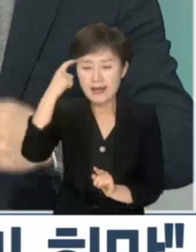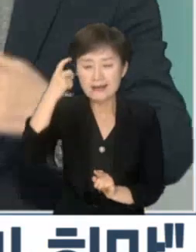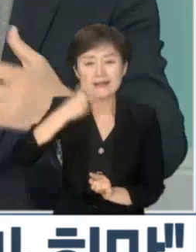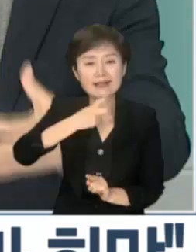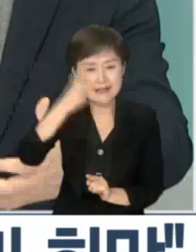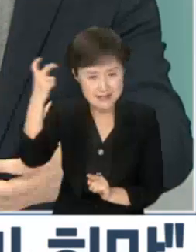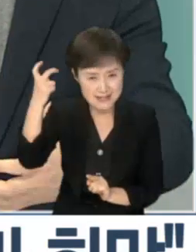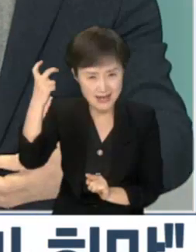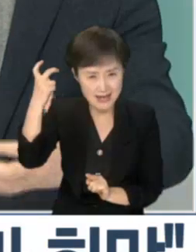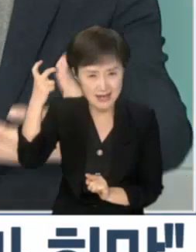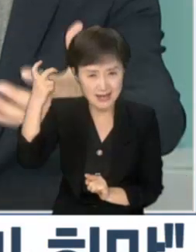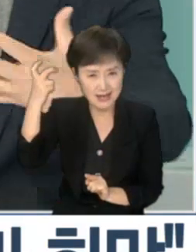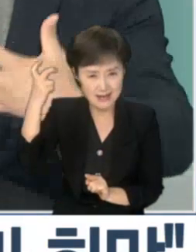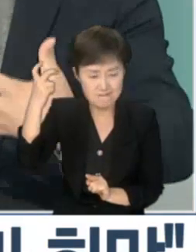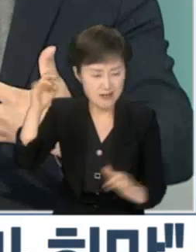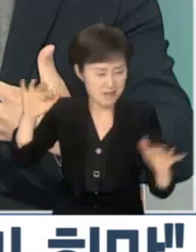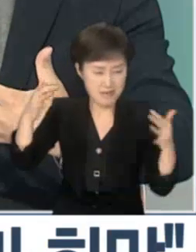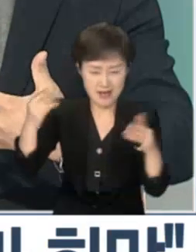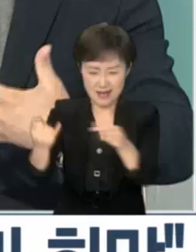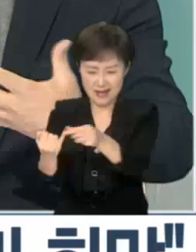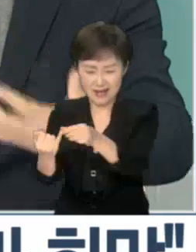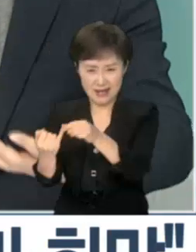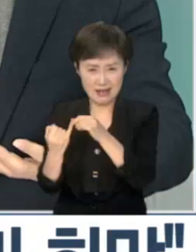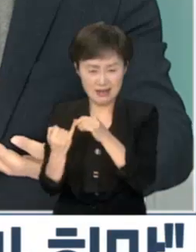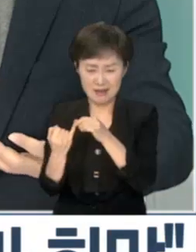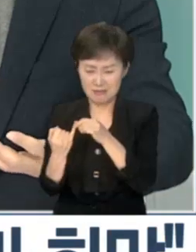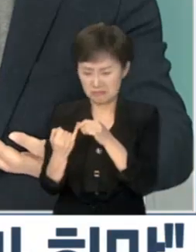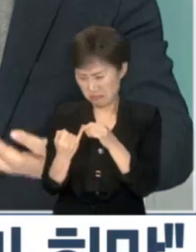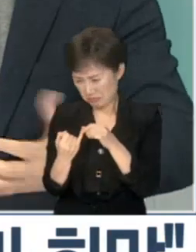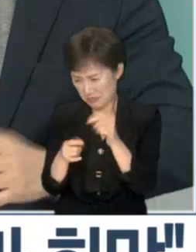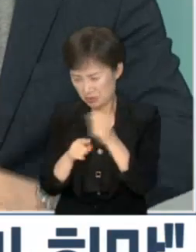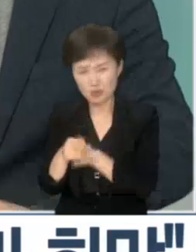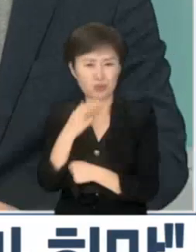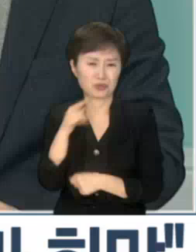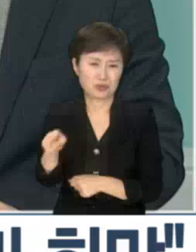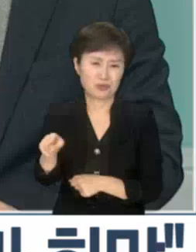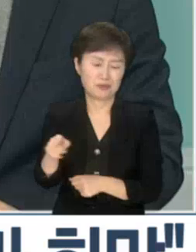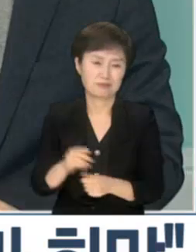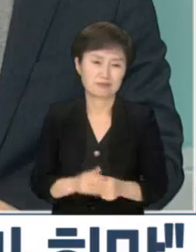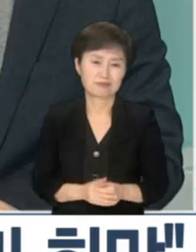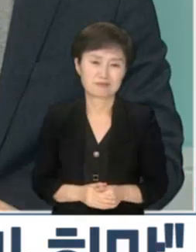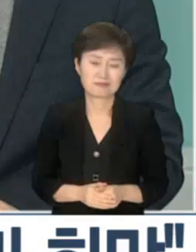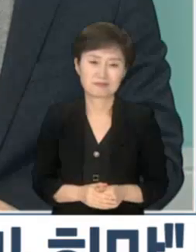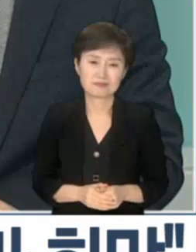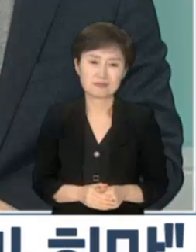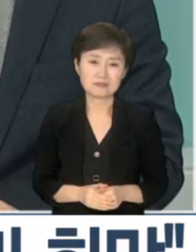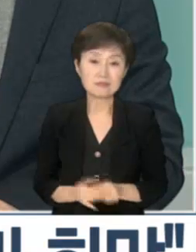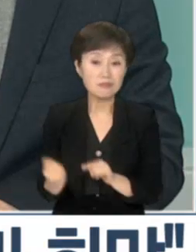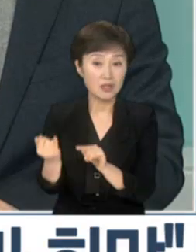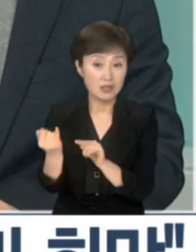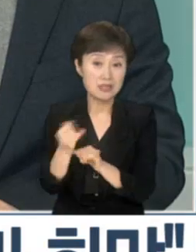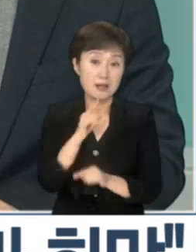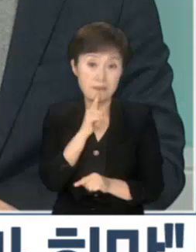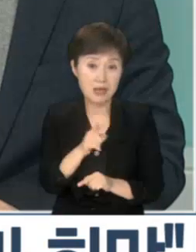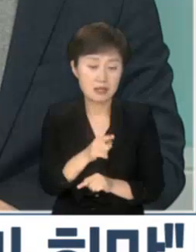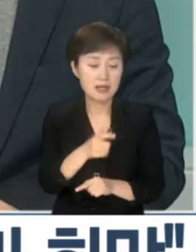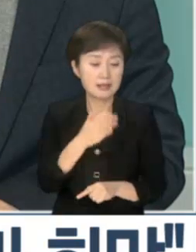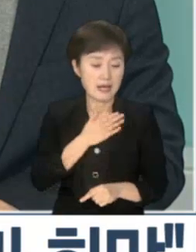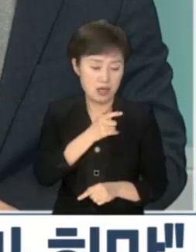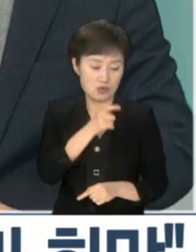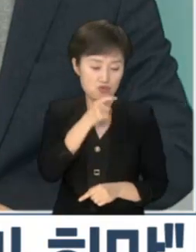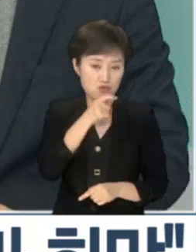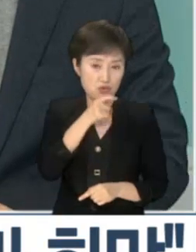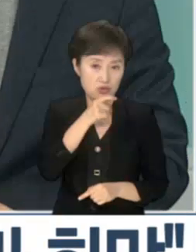그런 포장지를 씌워가지고 이렇게 등판시킬 그럴 이유가 없다라는 것이죠. 그리고 본인이 수원 정해지 출마를 하겠다라고